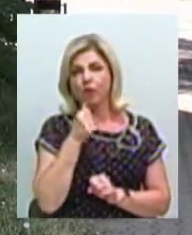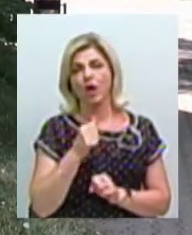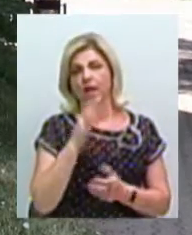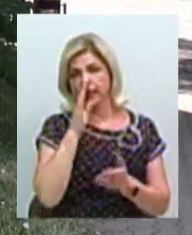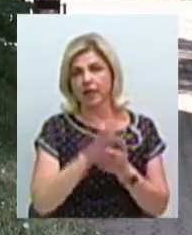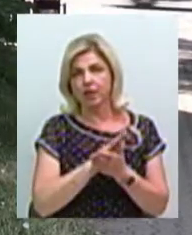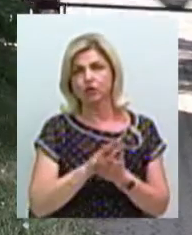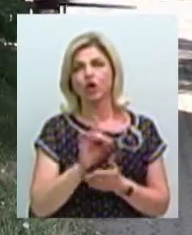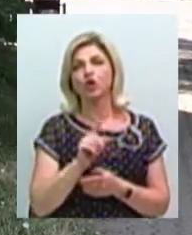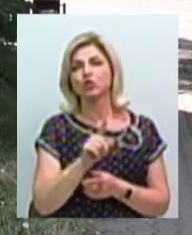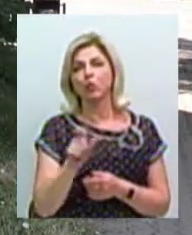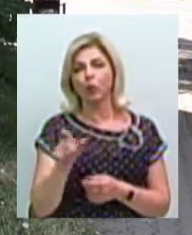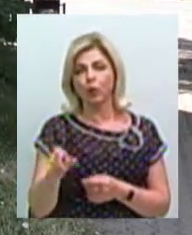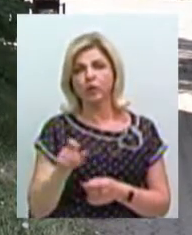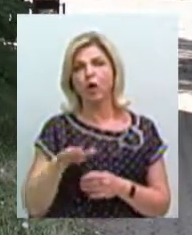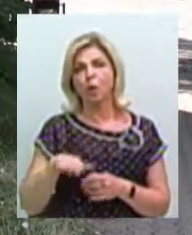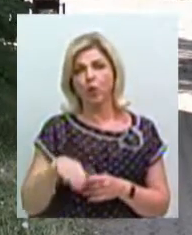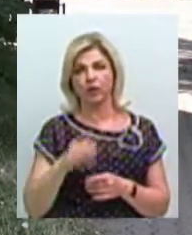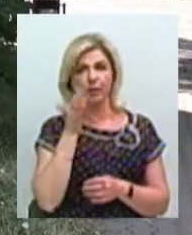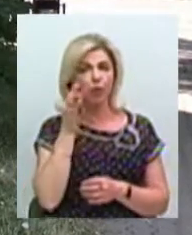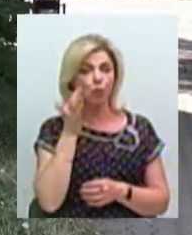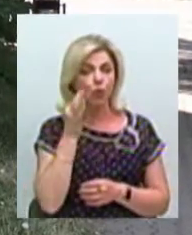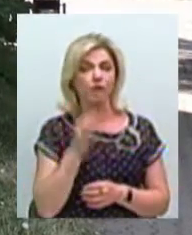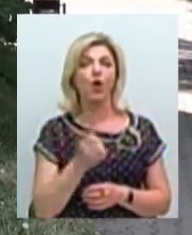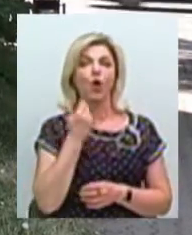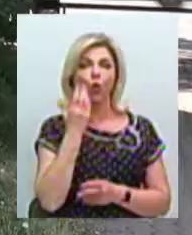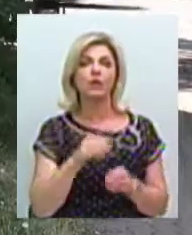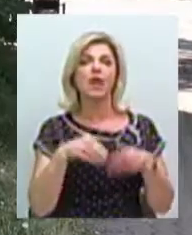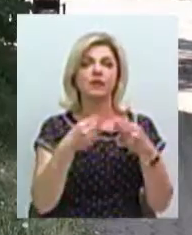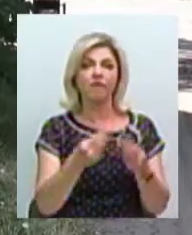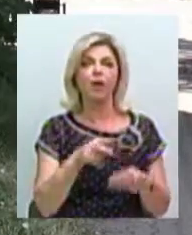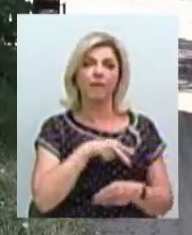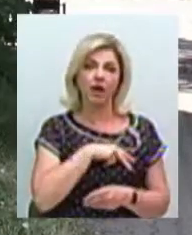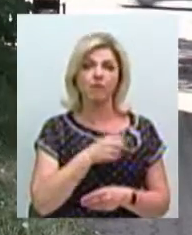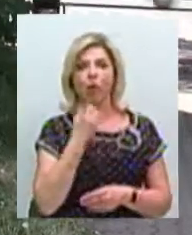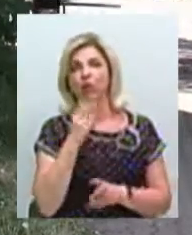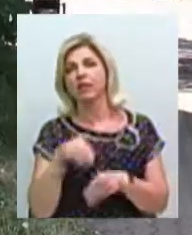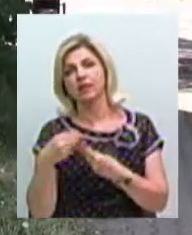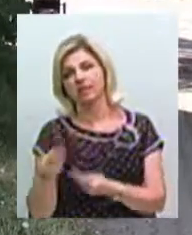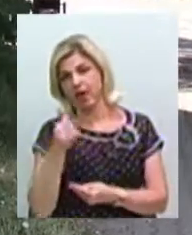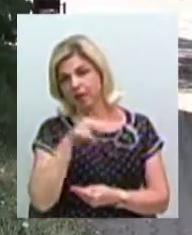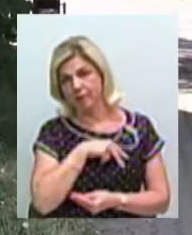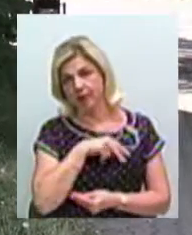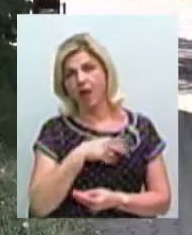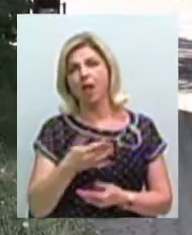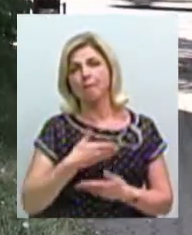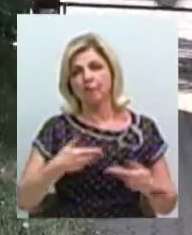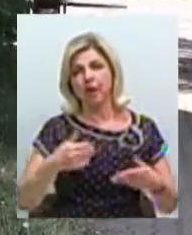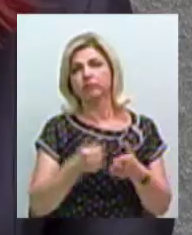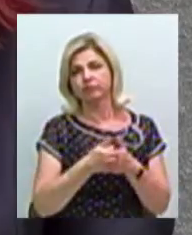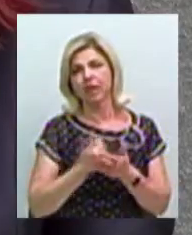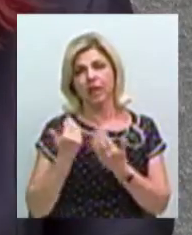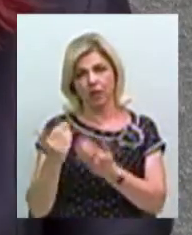коли їх принижували, а потім маніпулювали, коли давати їм премії, коли не давати. Ми відстоювали їх